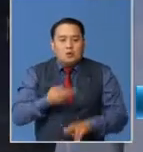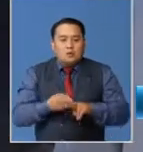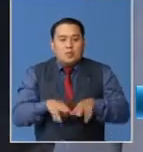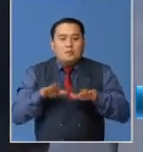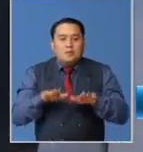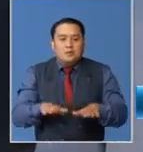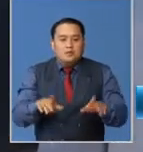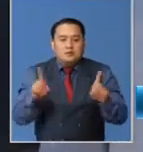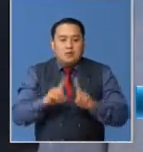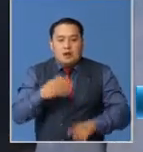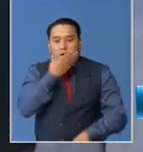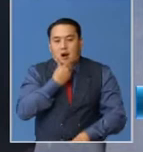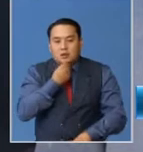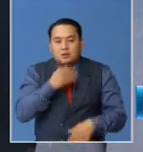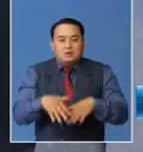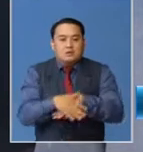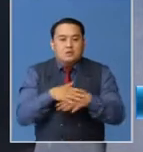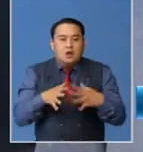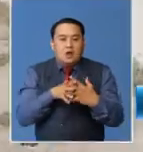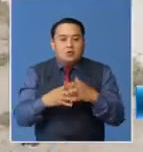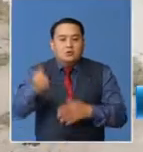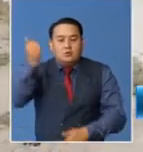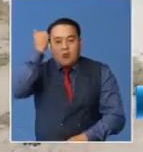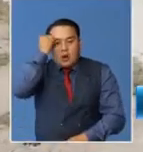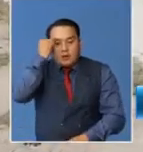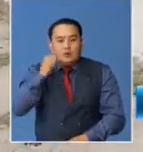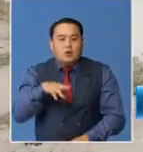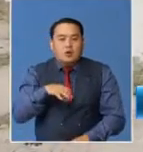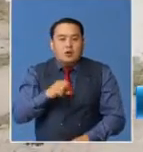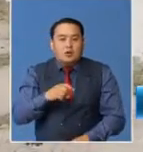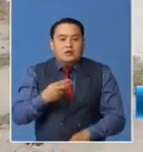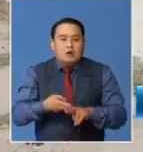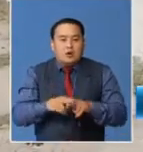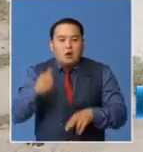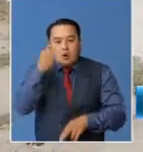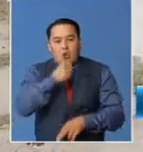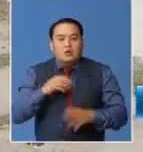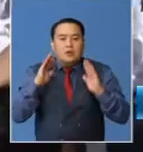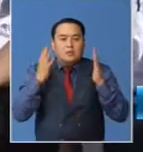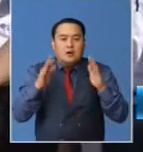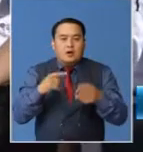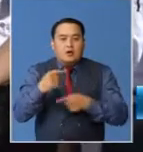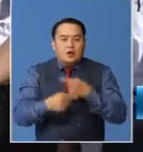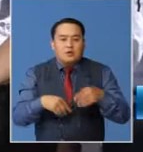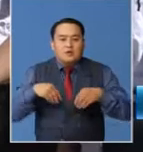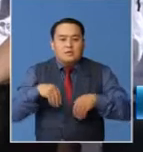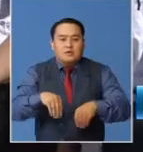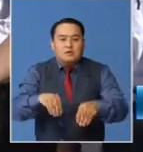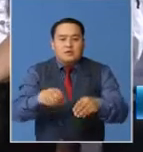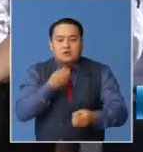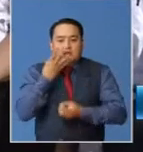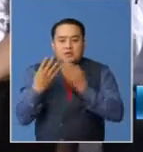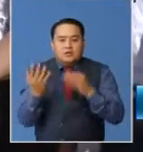место было излюбленным для сельчан. Как вспоминает Маратхан Сарбаев, в те годы на территории парка регулярно высаживались цветы